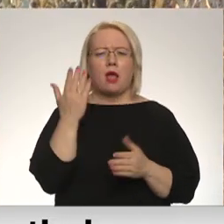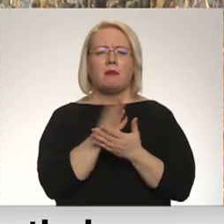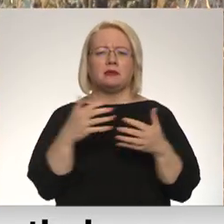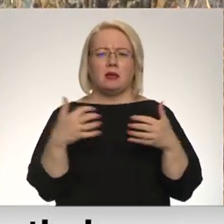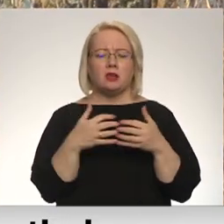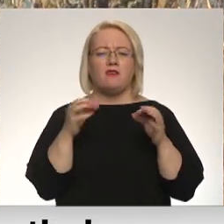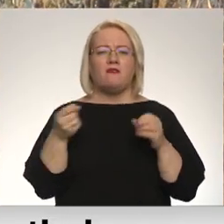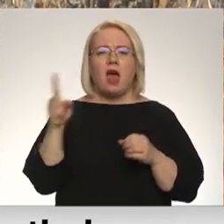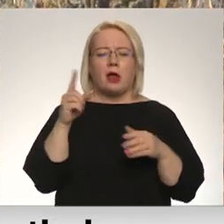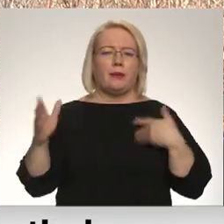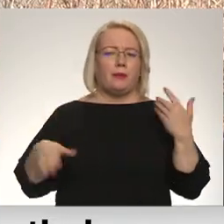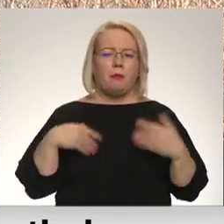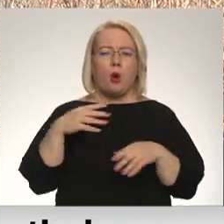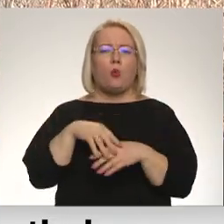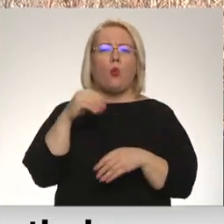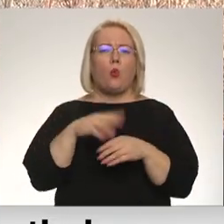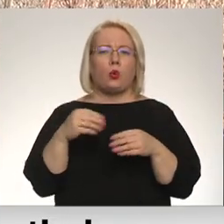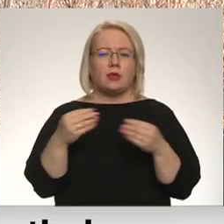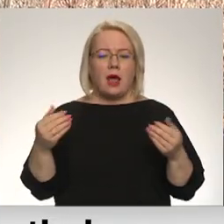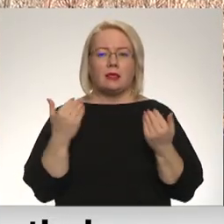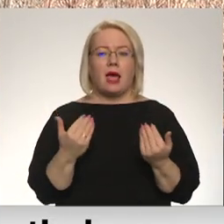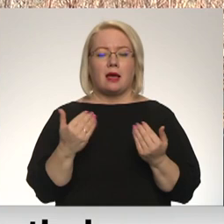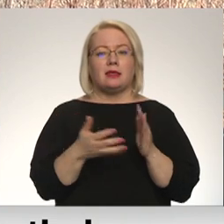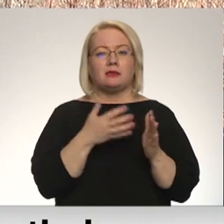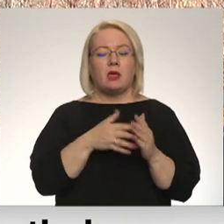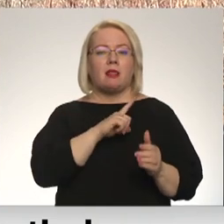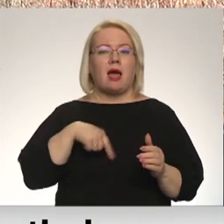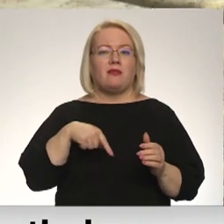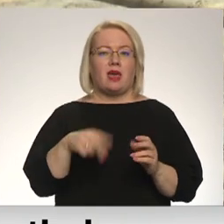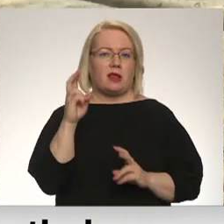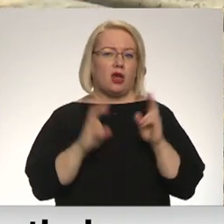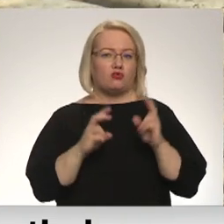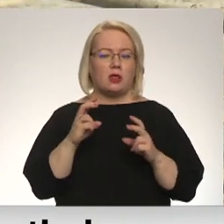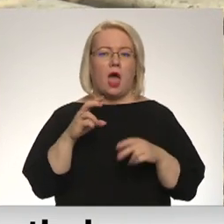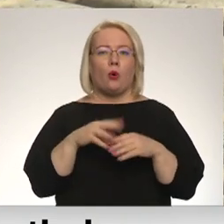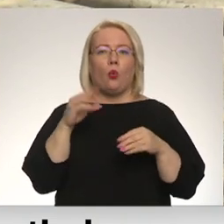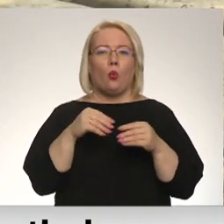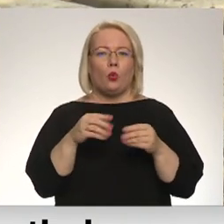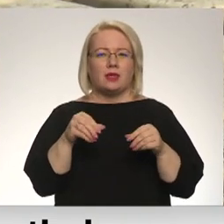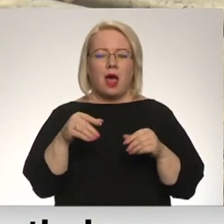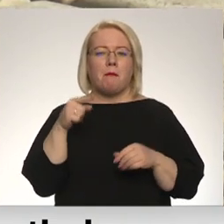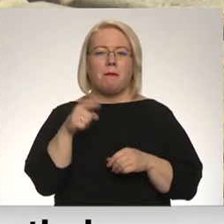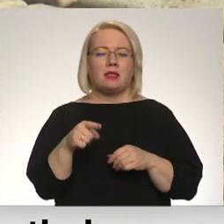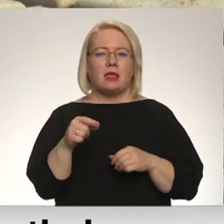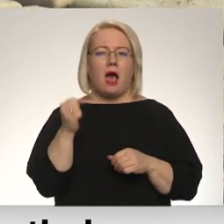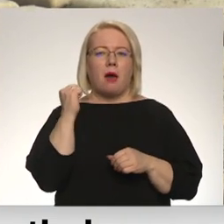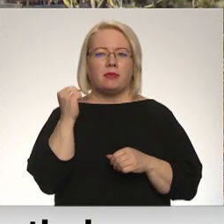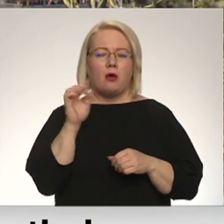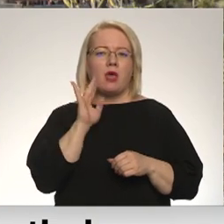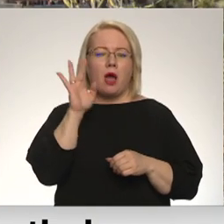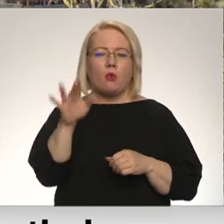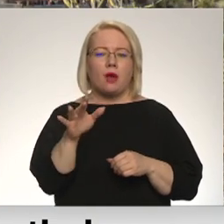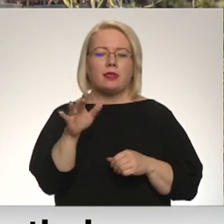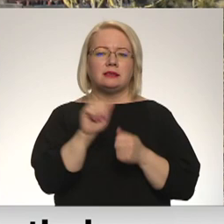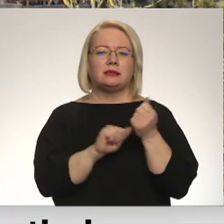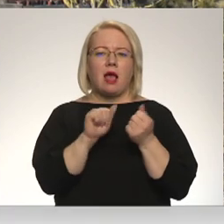par kūdru. Pašreiz audzētāji izmanto Latvijā ražoto kūdru, bet tās nākotni apdraudot Eiropas zaļā politika. Viss